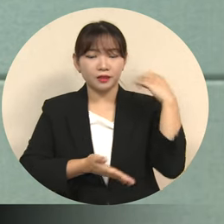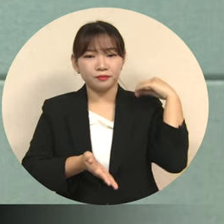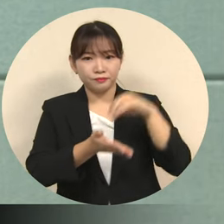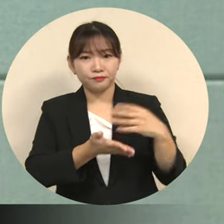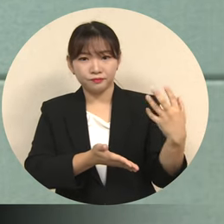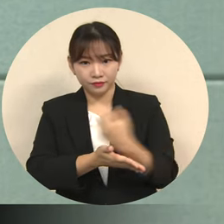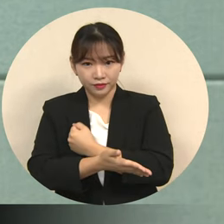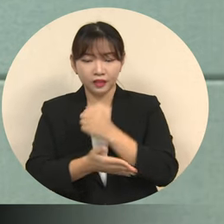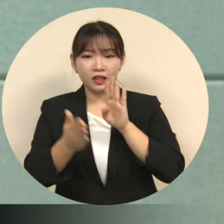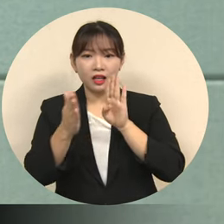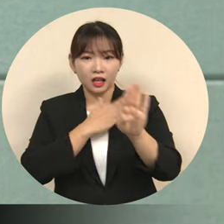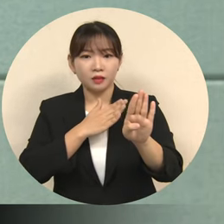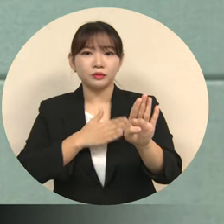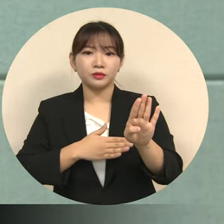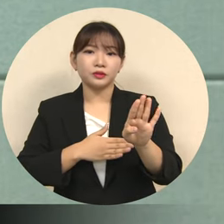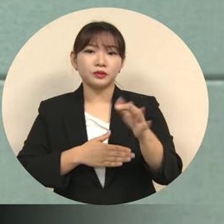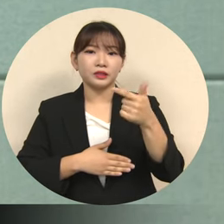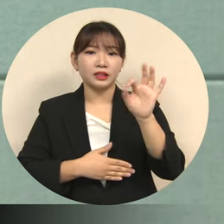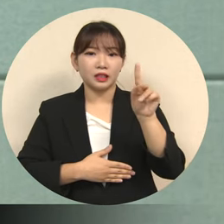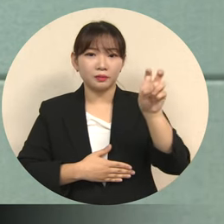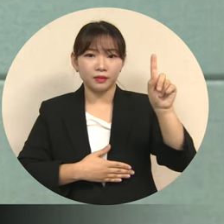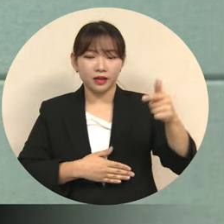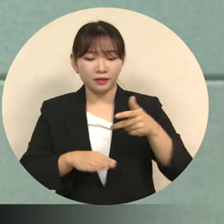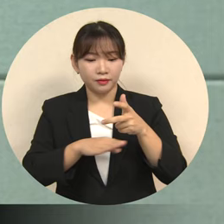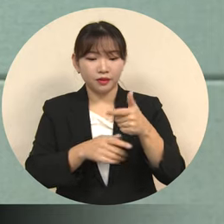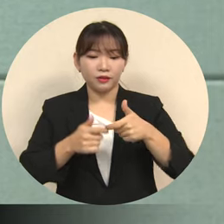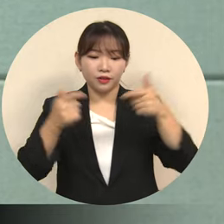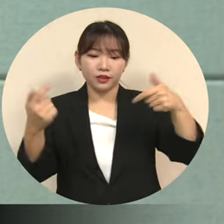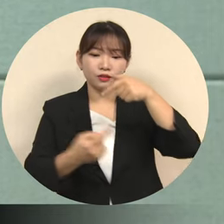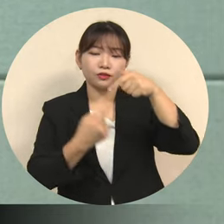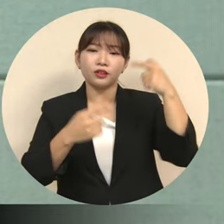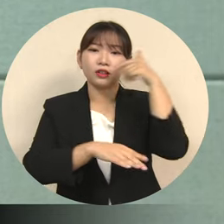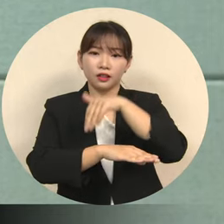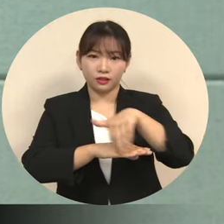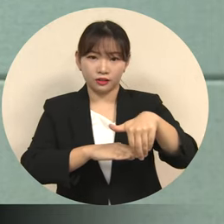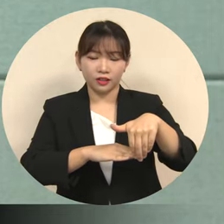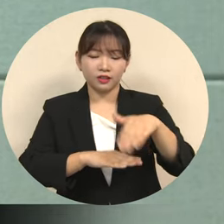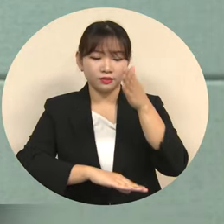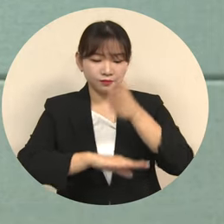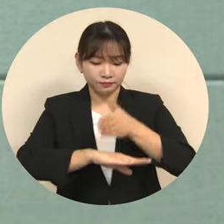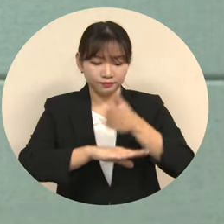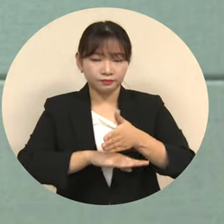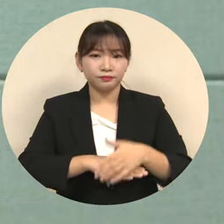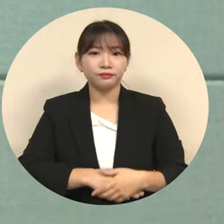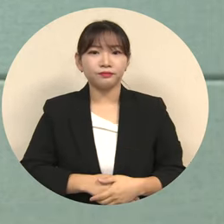앞으로 낭만 버스를 확대 운영하고자 합니다. 감사합니다.